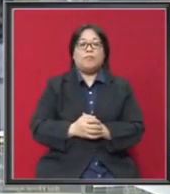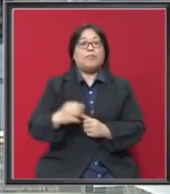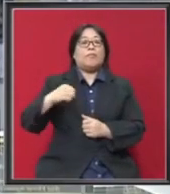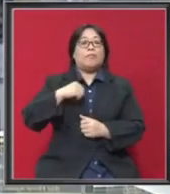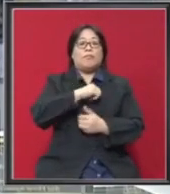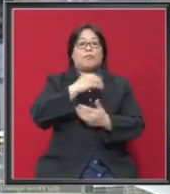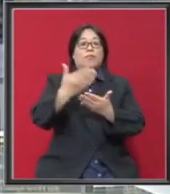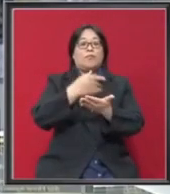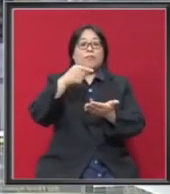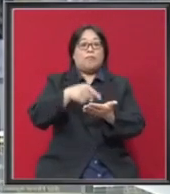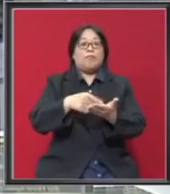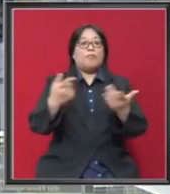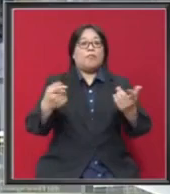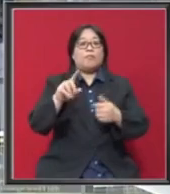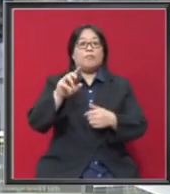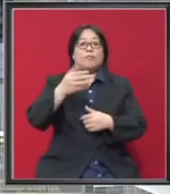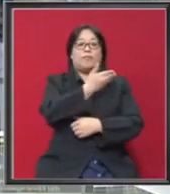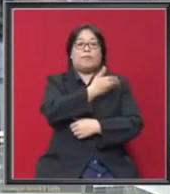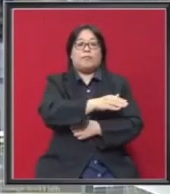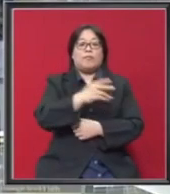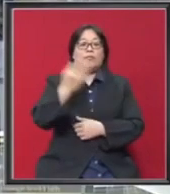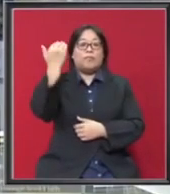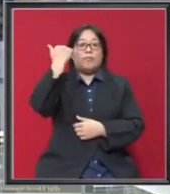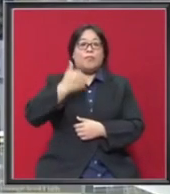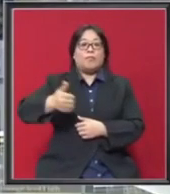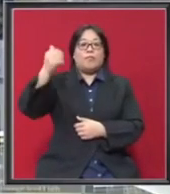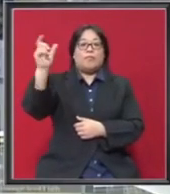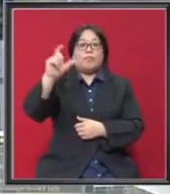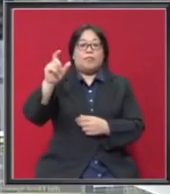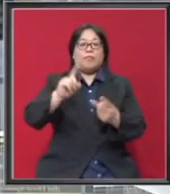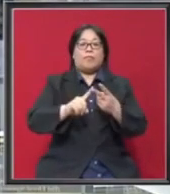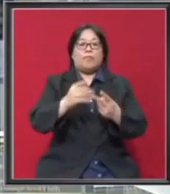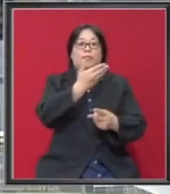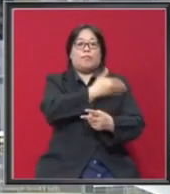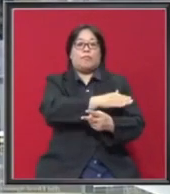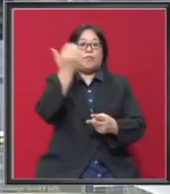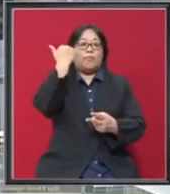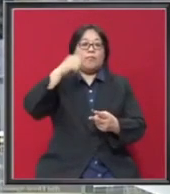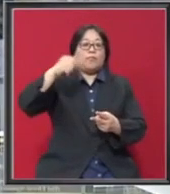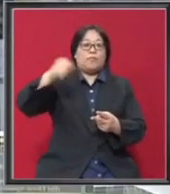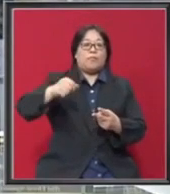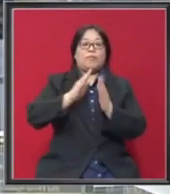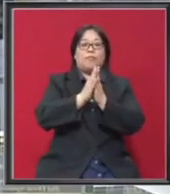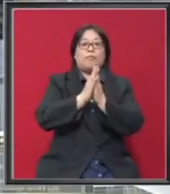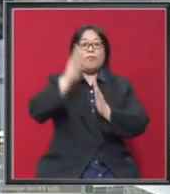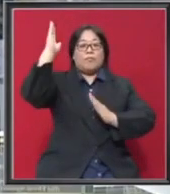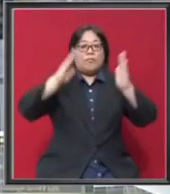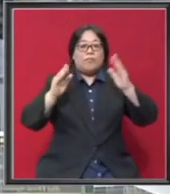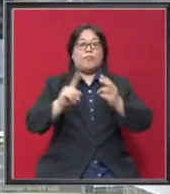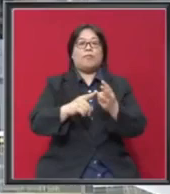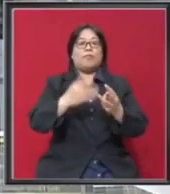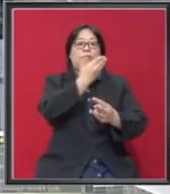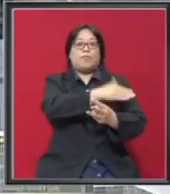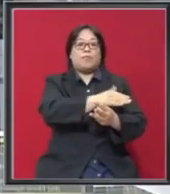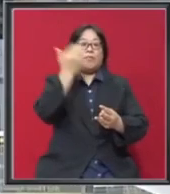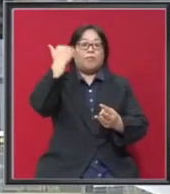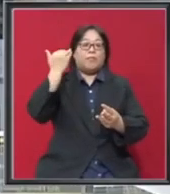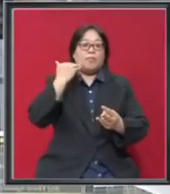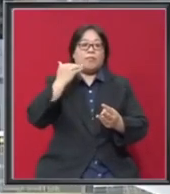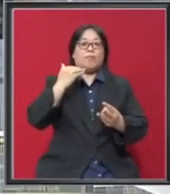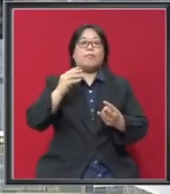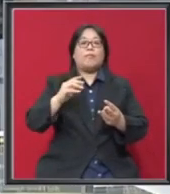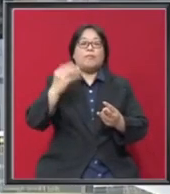keanggotaan baru ini terdiri daripada mantan ketua hakim syarie mantan-mantan hakim mahkamah rayuan Malaysia mantan pesuruhjaya